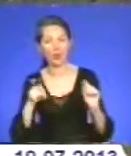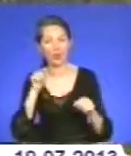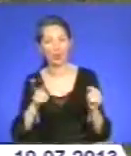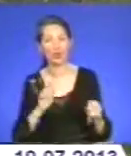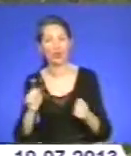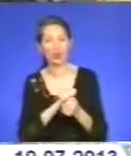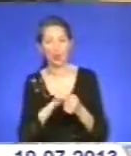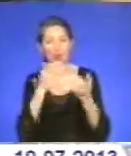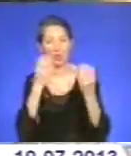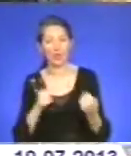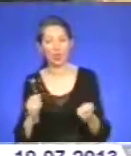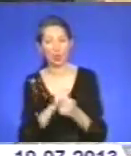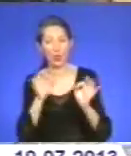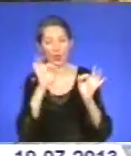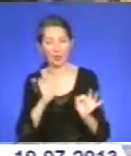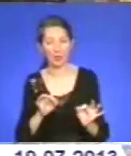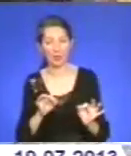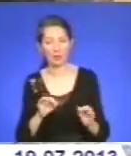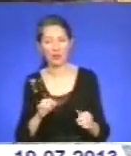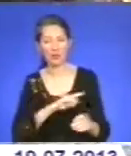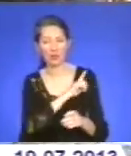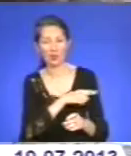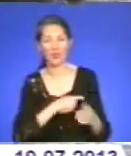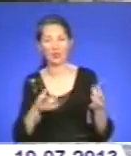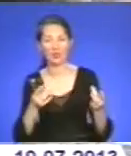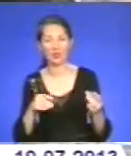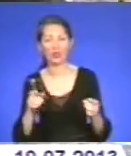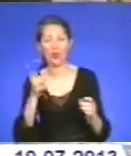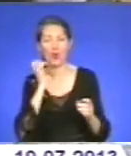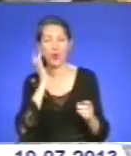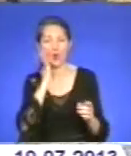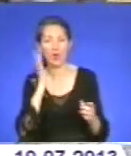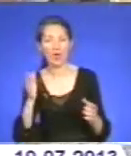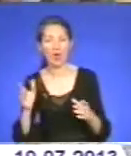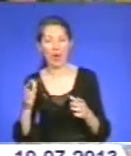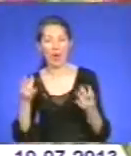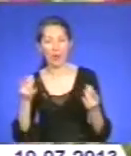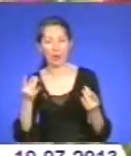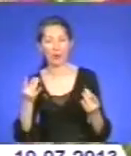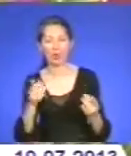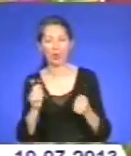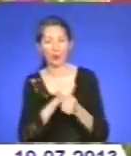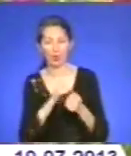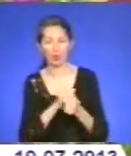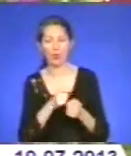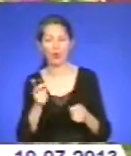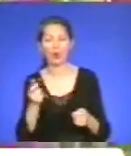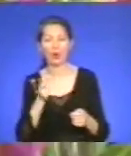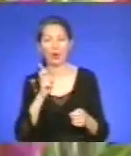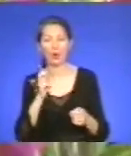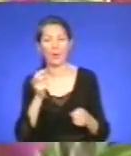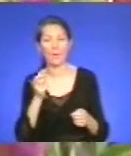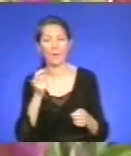восени. Вважалося, як на мокриний дощ, то горіхи вимокнуть, а як сухо, то бджоли повилітають, тобто будуть ще роїтися.